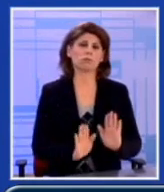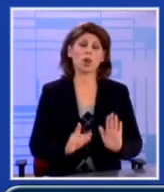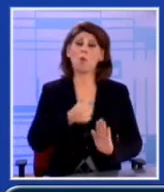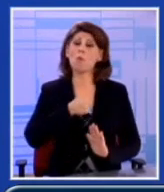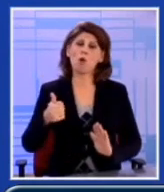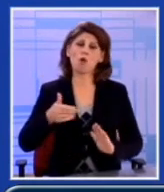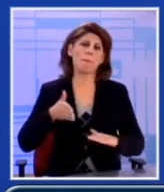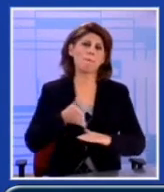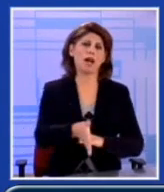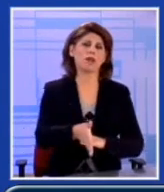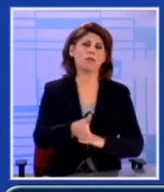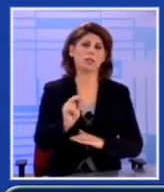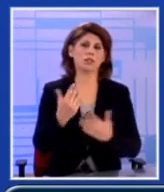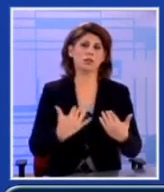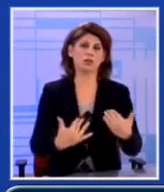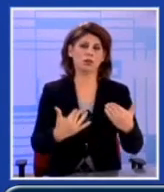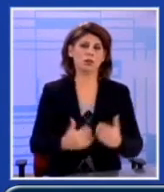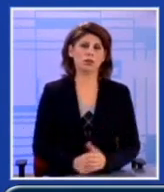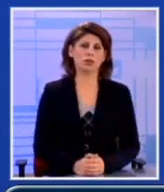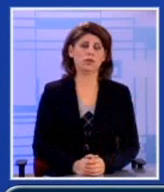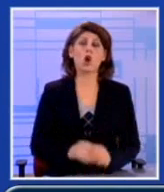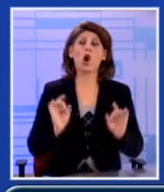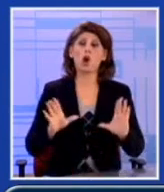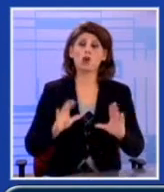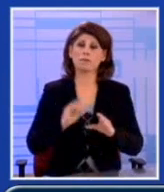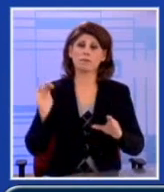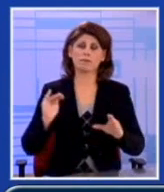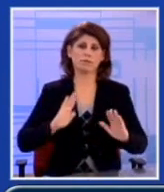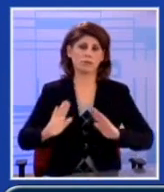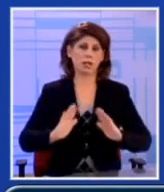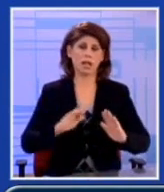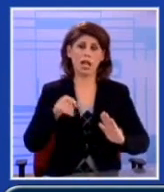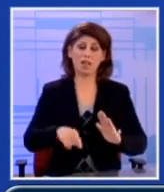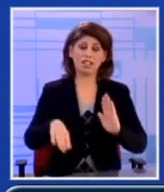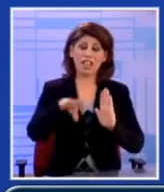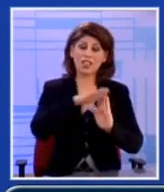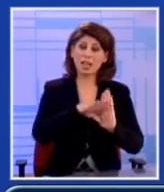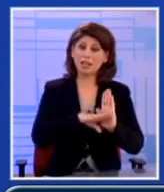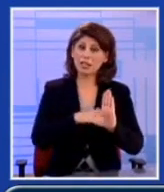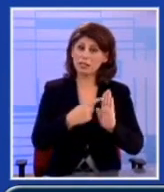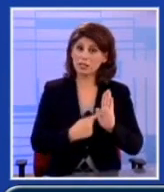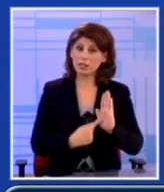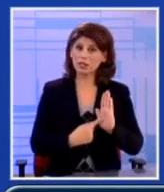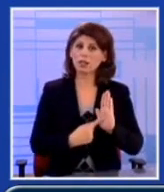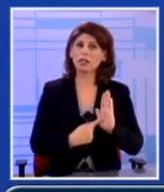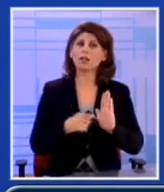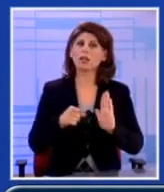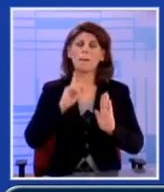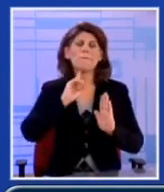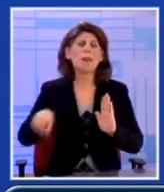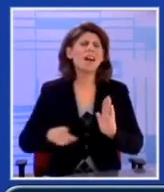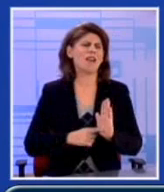να παρεμβαίνει η Βουλή μη έροντα στην ασυλία. Είναι μία διάταξη που όχι απλώς έχει